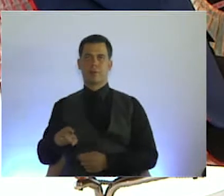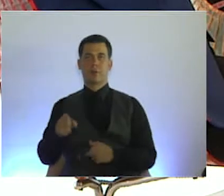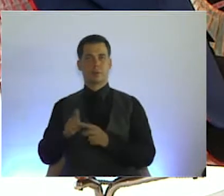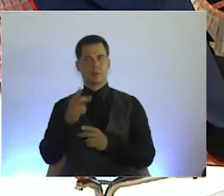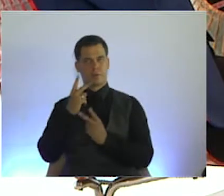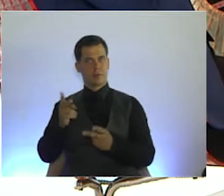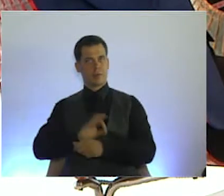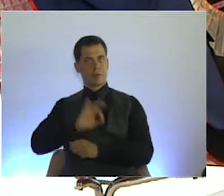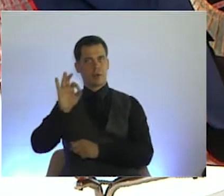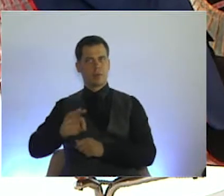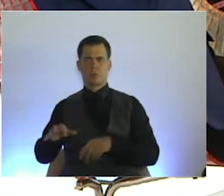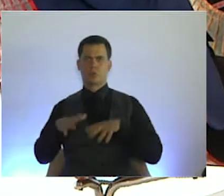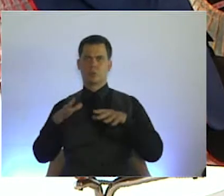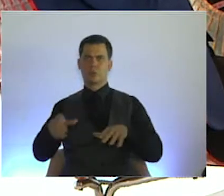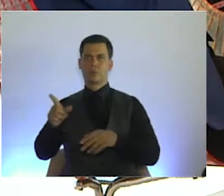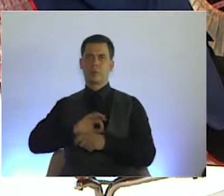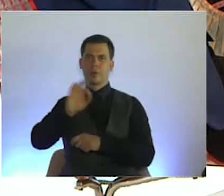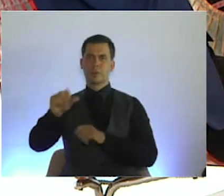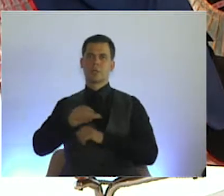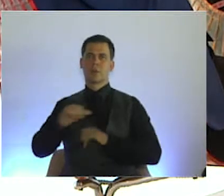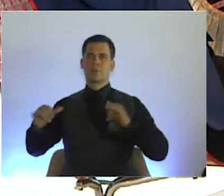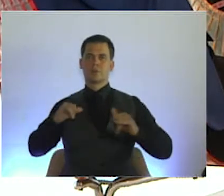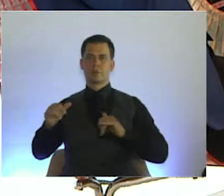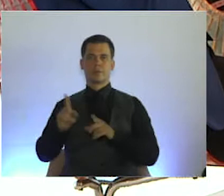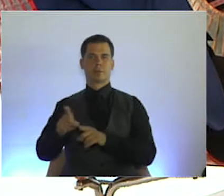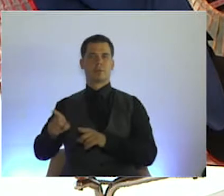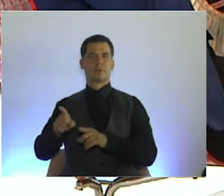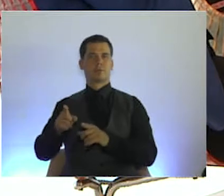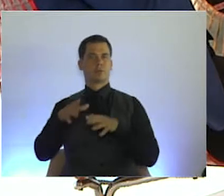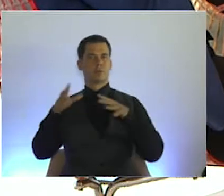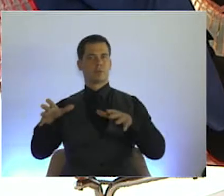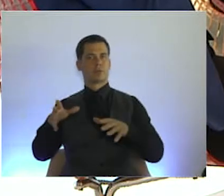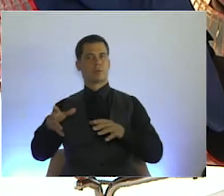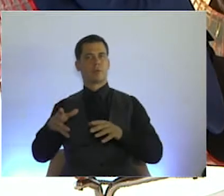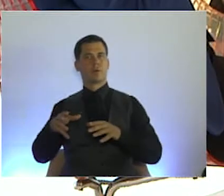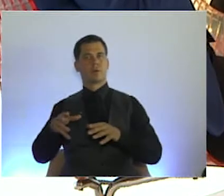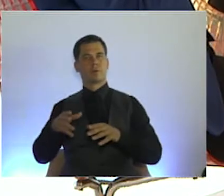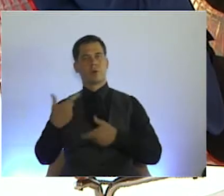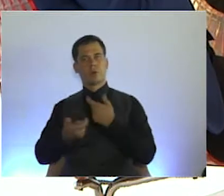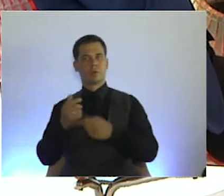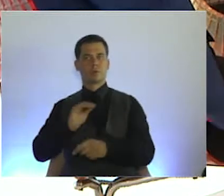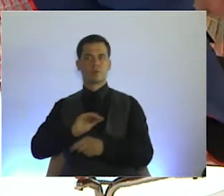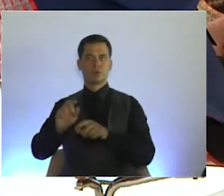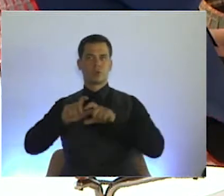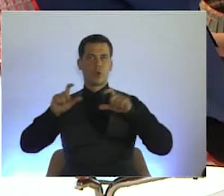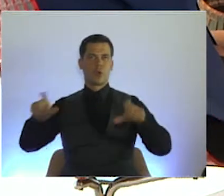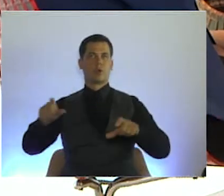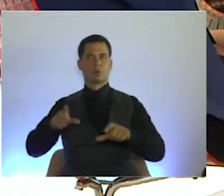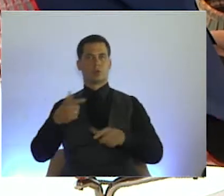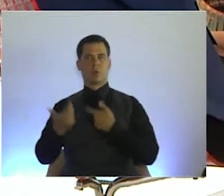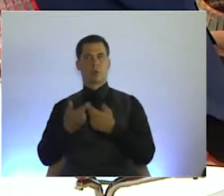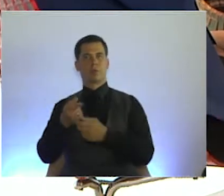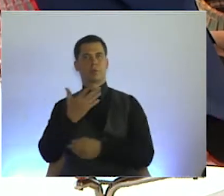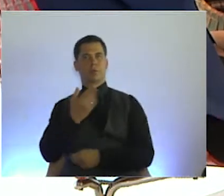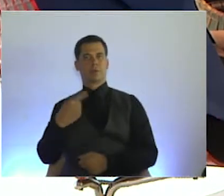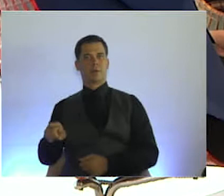takie projekty. Wiele właśnie samorządów, wiele organów prowadzących szkoły realizuje takie projekty. I to napawa